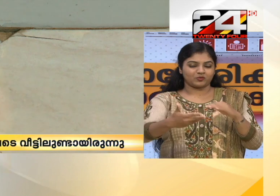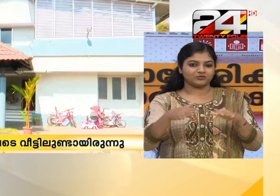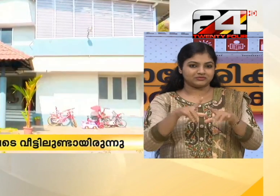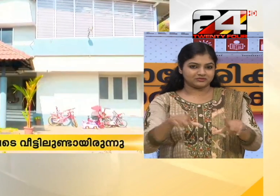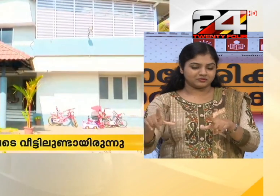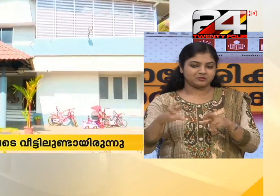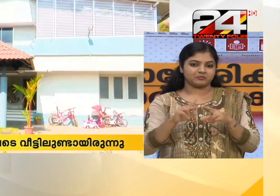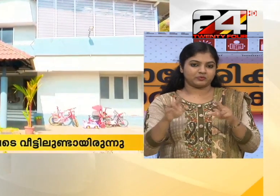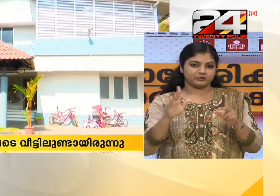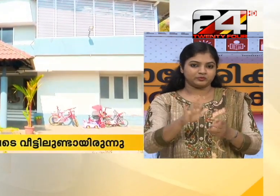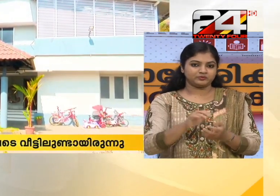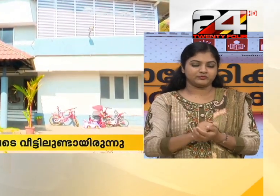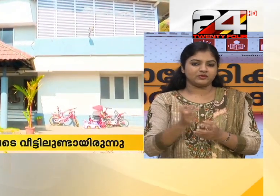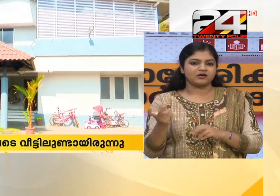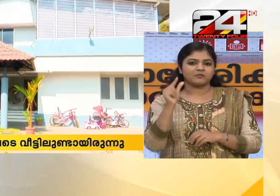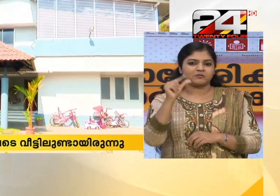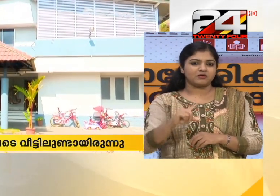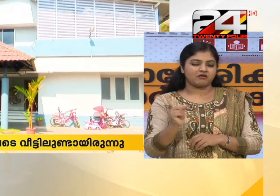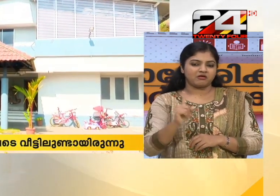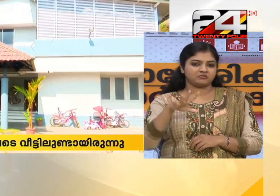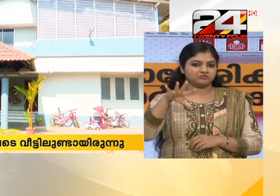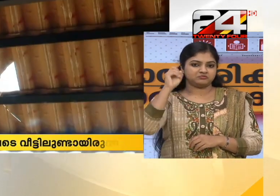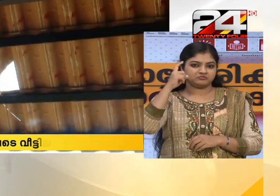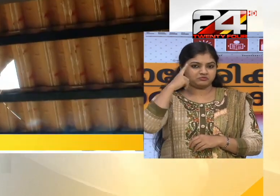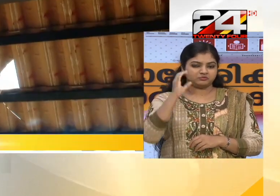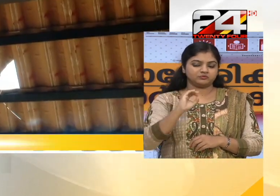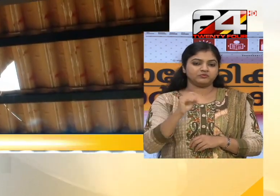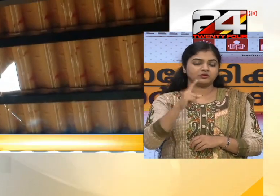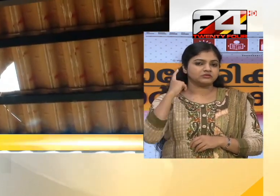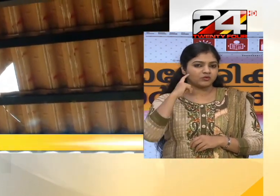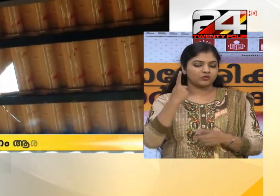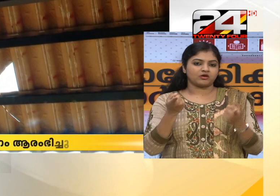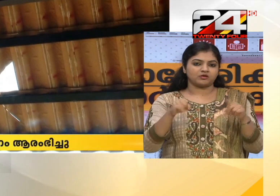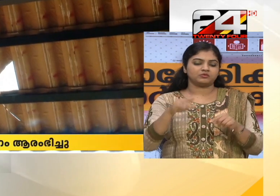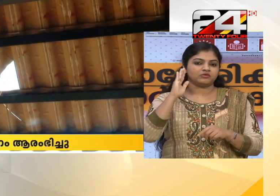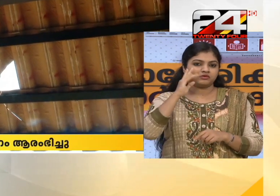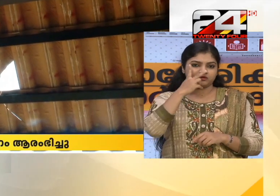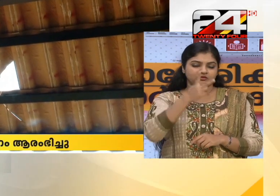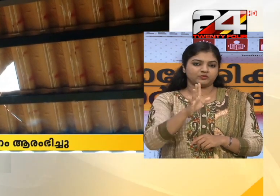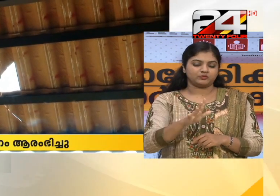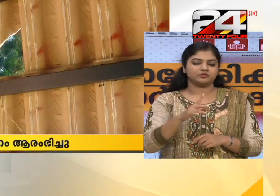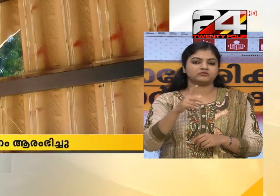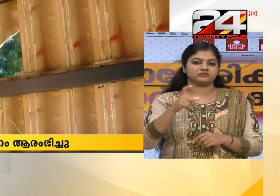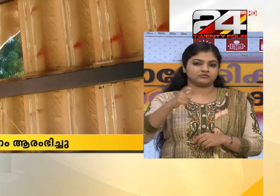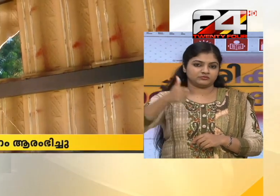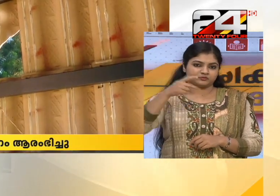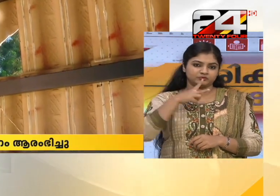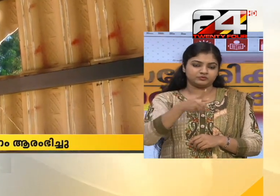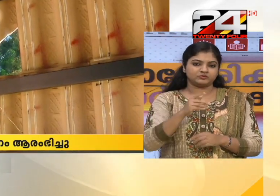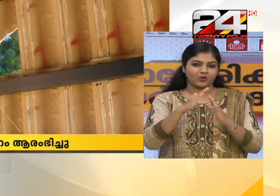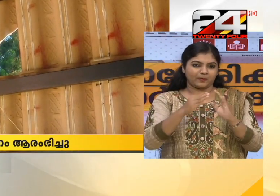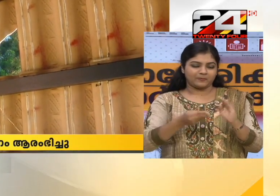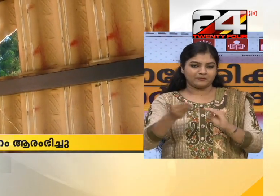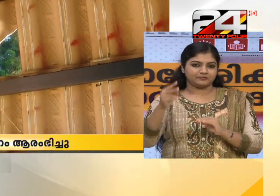പൊട്ടിയിട്ടുണ്ട്. കല്ലെറിഞ്ഞത് ആരെന്നതിനെ കുറിച്ച് അറിവില്ലെന്നും ശബ്ദം കേട്ടാണ് വിവരമറിഞ്ഞതെന്നും കളക്ടർ അദീല അബ്ദുള്ള പറഞ്ഞു. വീടിന്